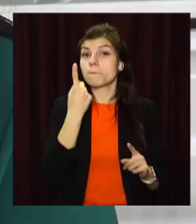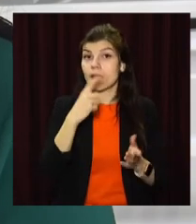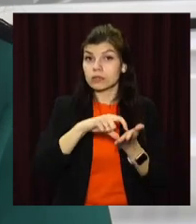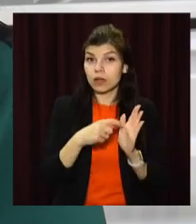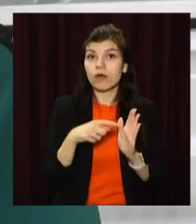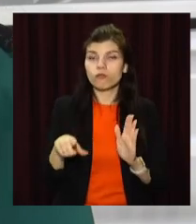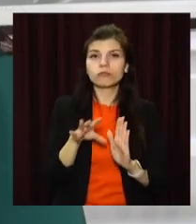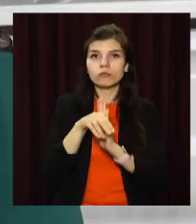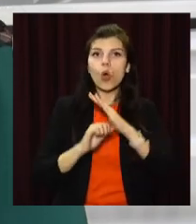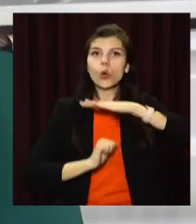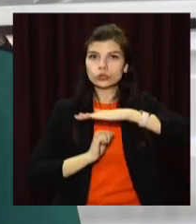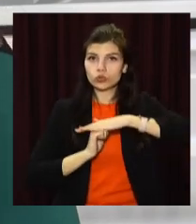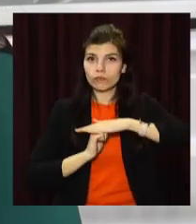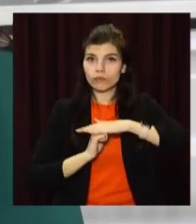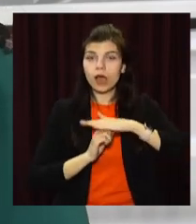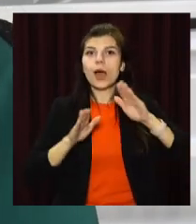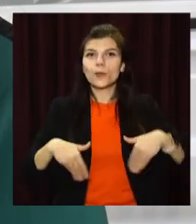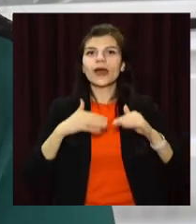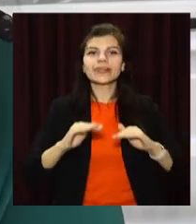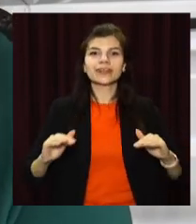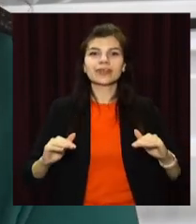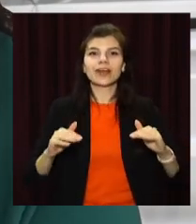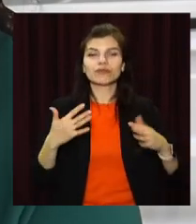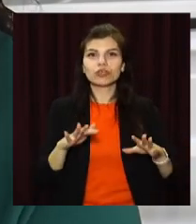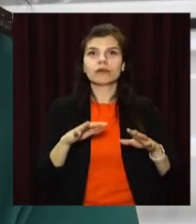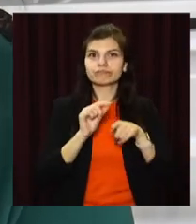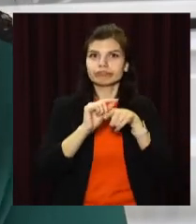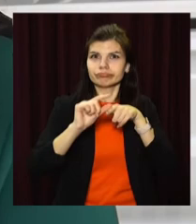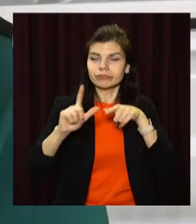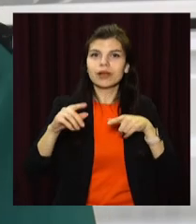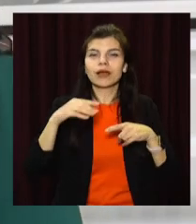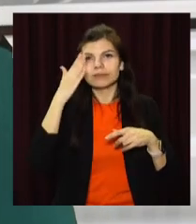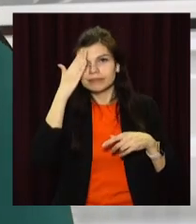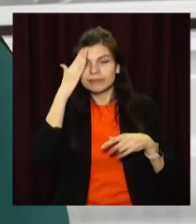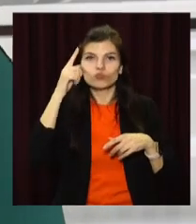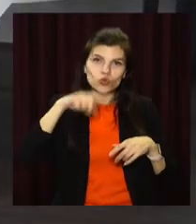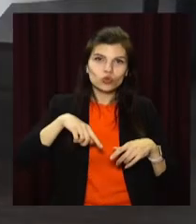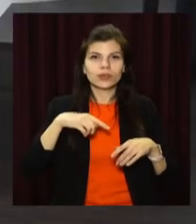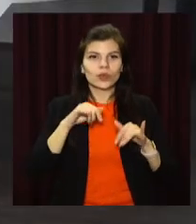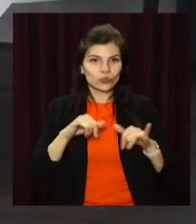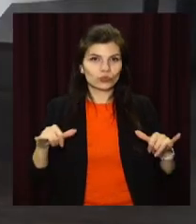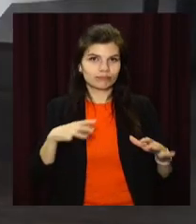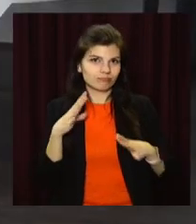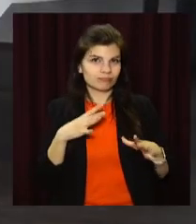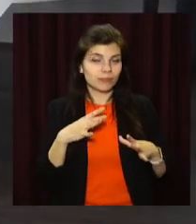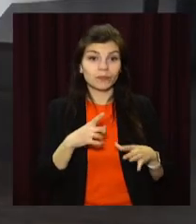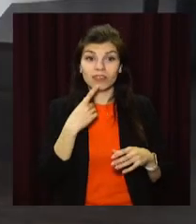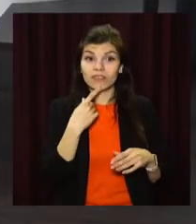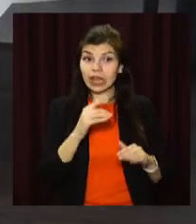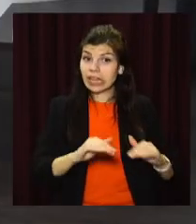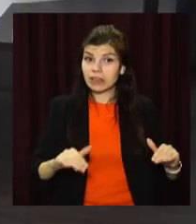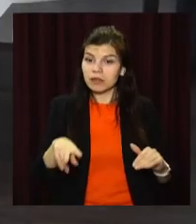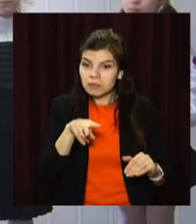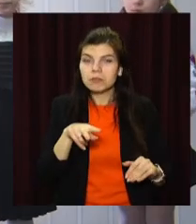клас закладається основа, база. Потім дітки удосконалюють свої навички, свої знання. Малеча від музичного підручника